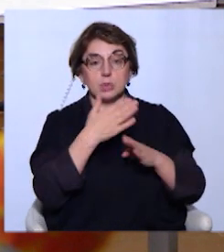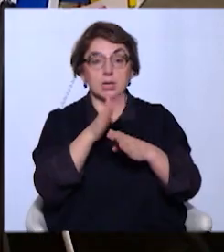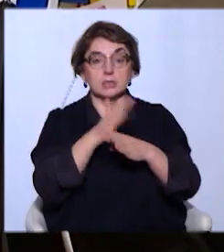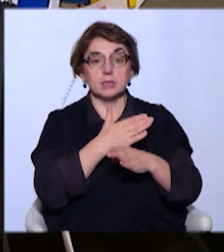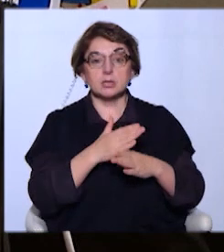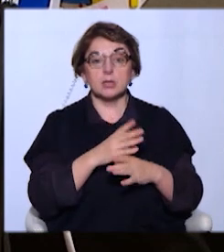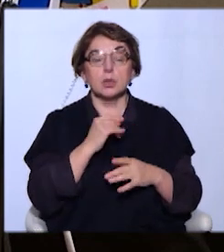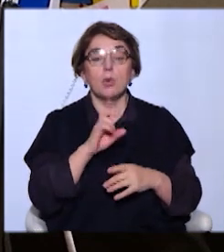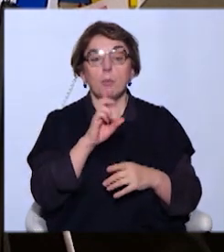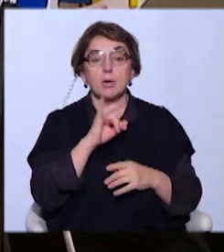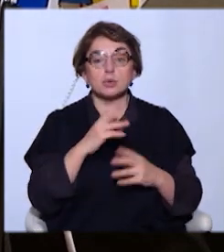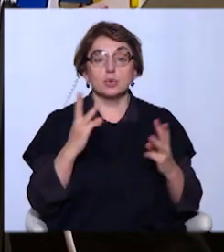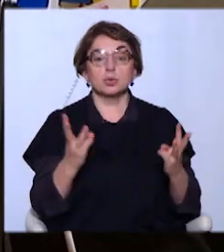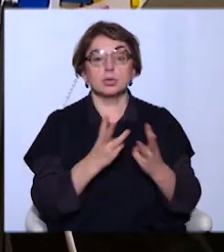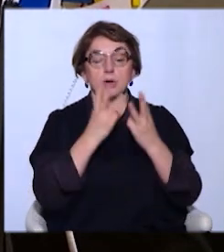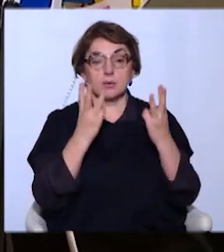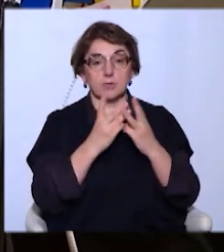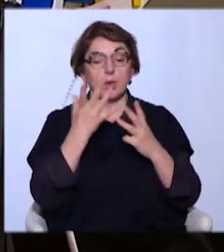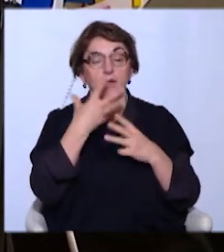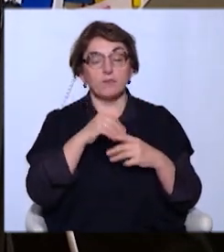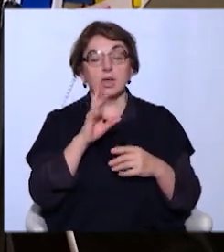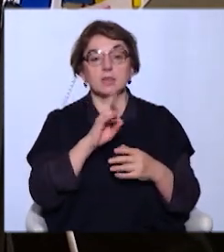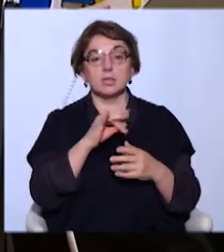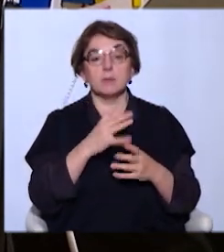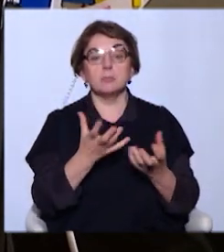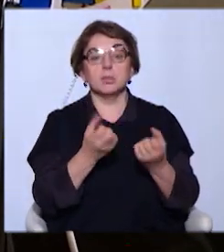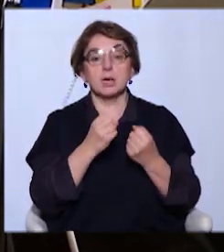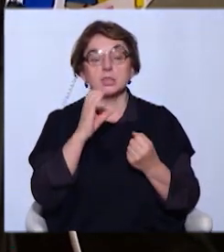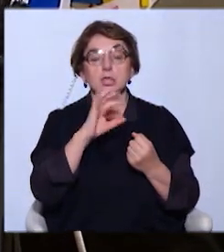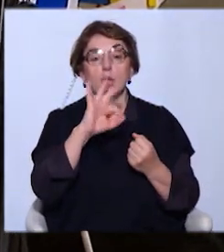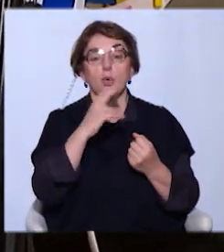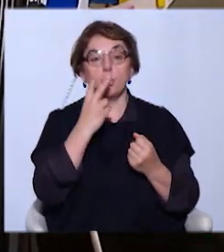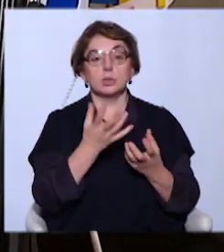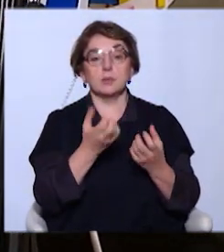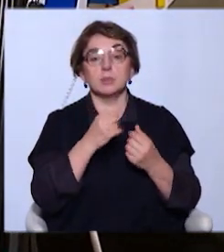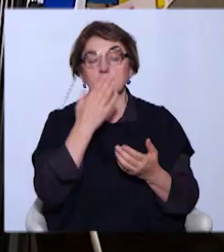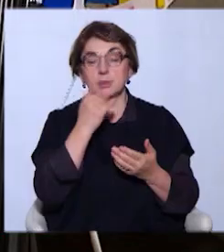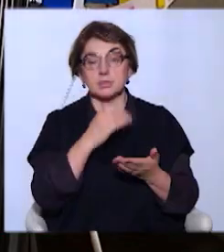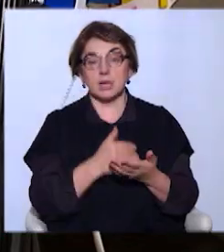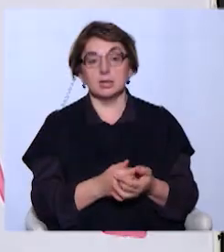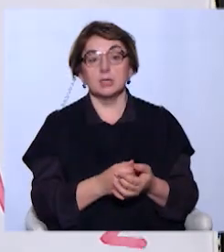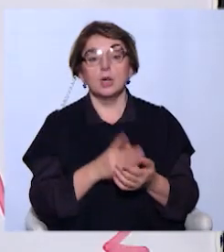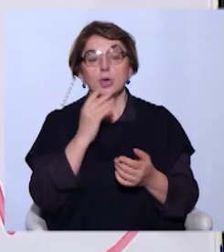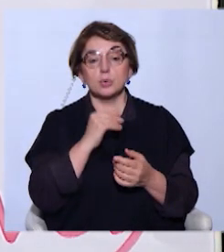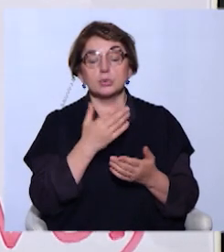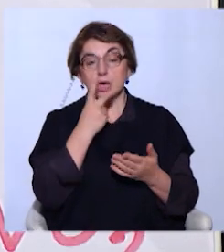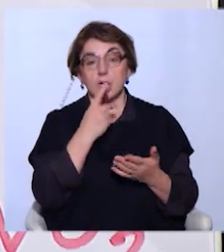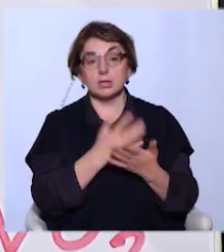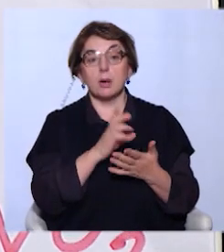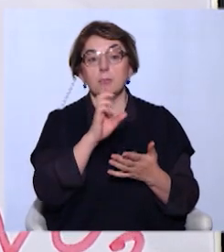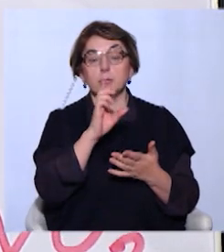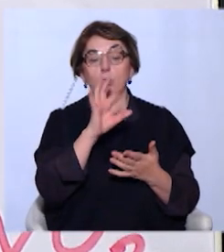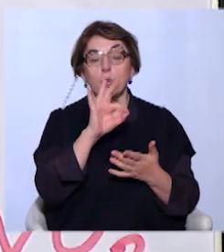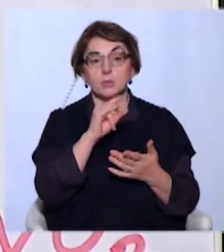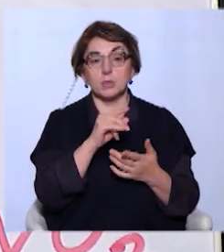მთლიან სტრუქტურაზე გადანაწილებული. როდესაც ბენზოლი იწვის, წვით როგორც ყველა ნახშირწყალბადი წვით მიიღება CO2 და მიიღება წყალი.